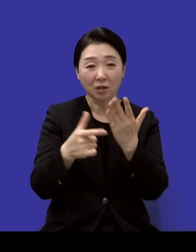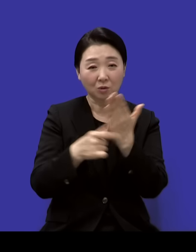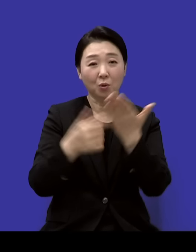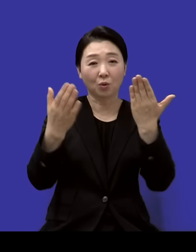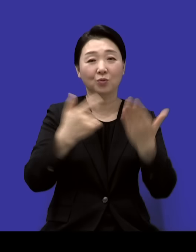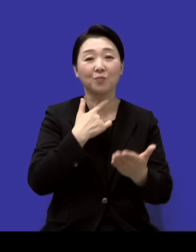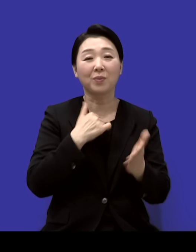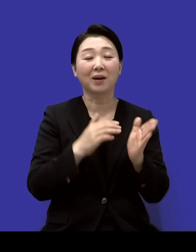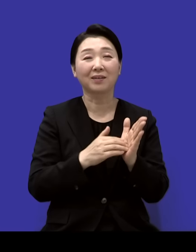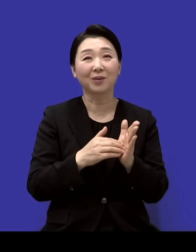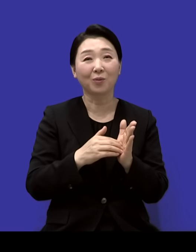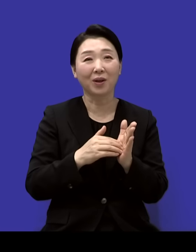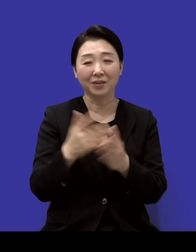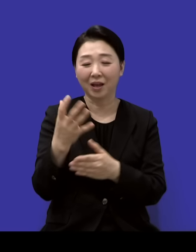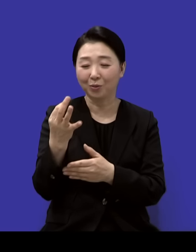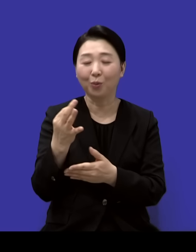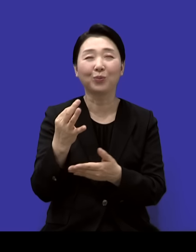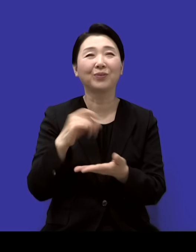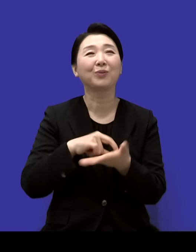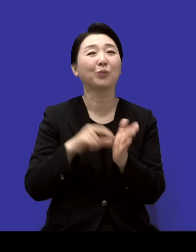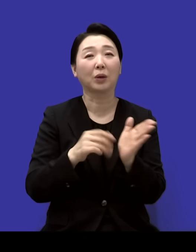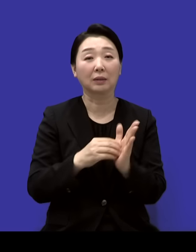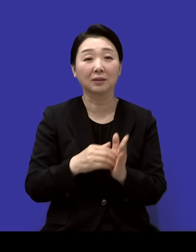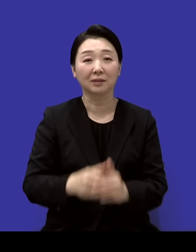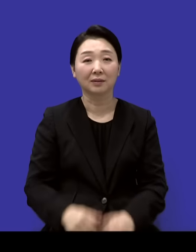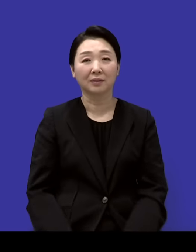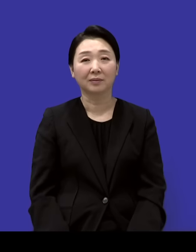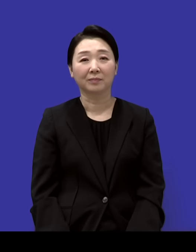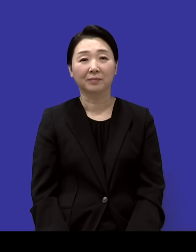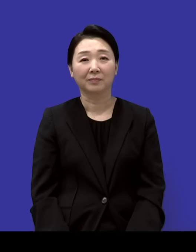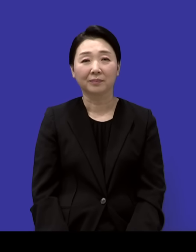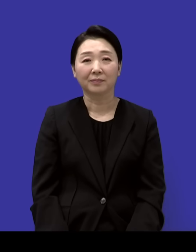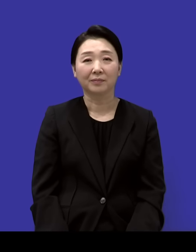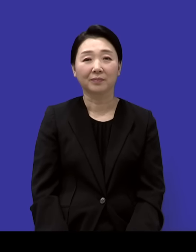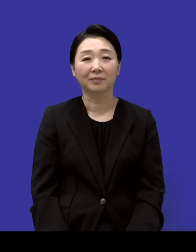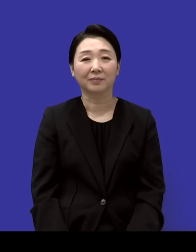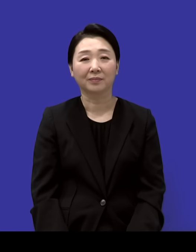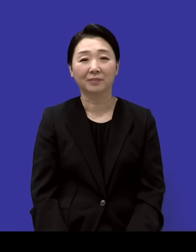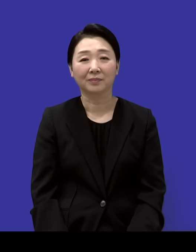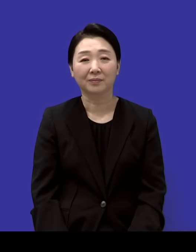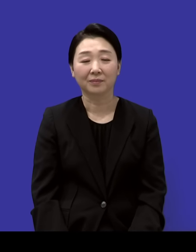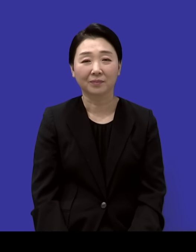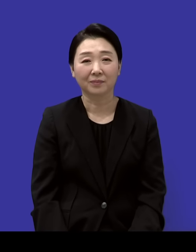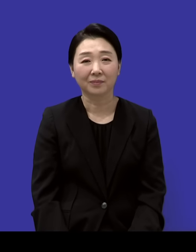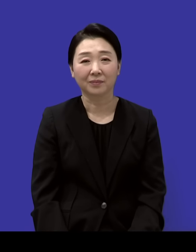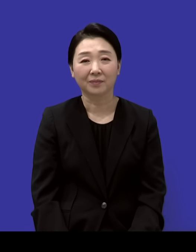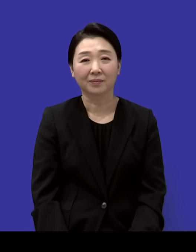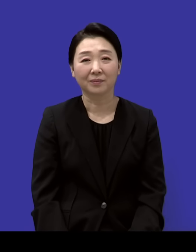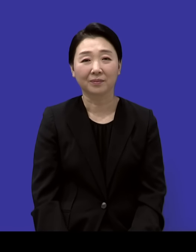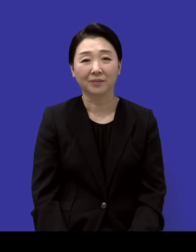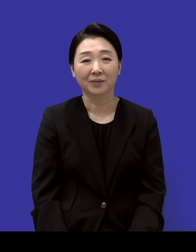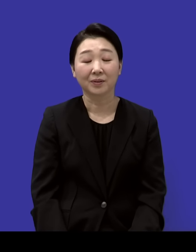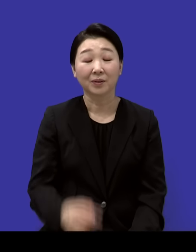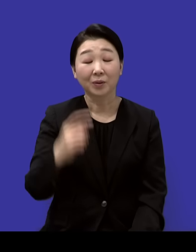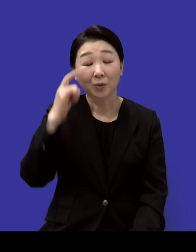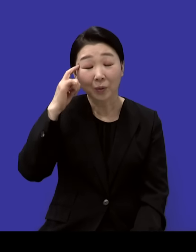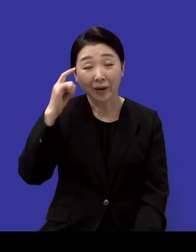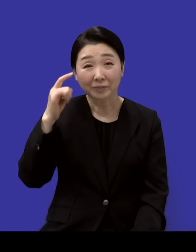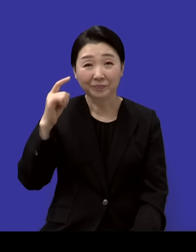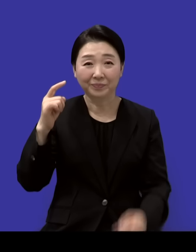왜냐면 있고요. 내가 돈이 이만큼밖에 없으니까. 네, 그렇죠. 그것도 되게 극적으로요. 어. 그리고 이게 티켓팅 그게 이제 디즈니